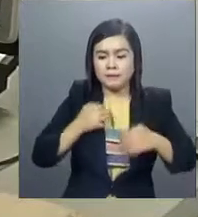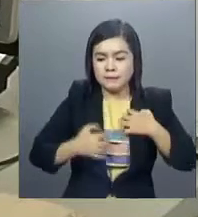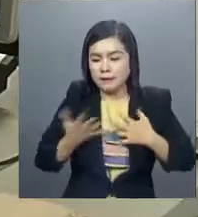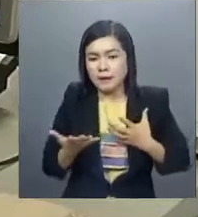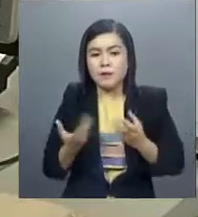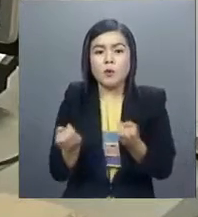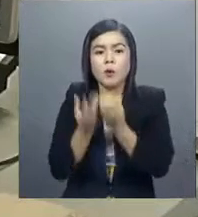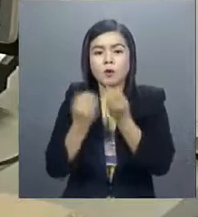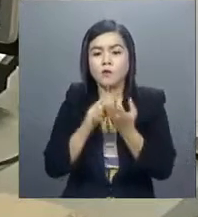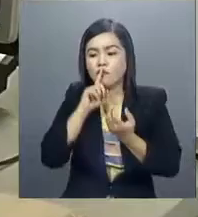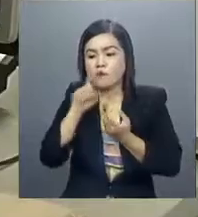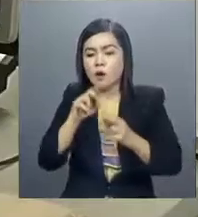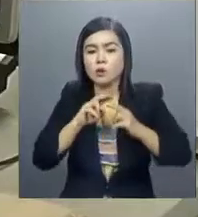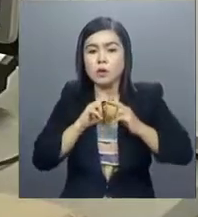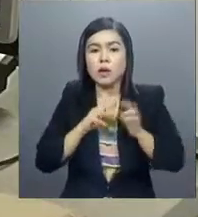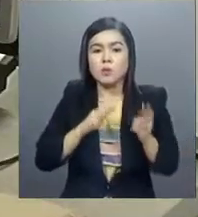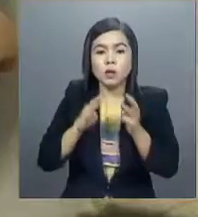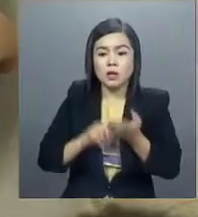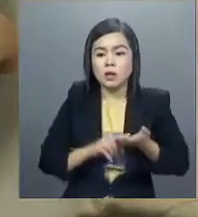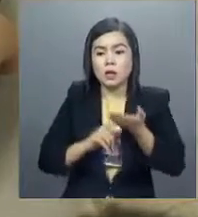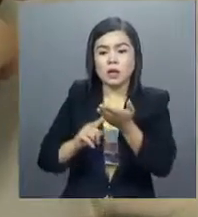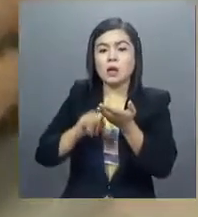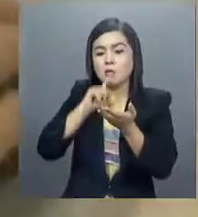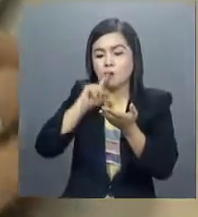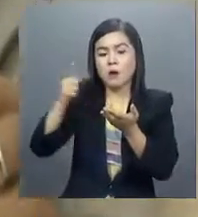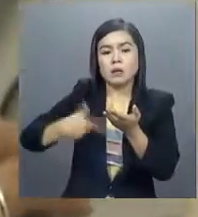ำเรื่องร้องเรียนเข้าสู่กระบวนการข้อพิพาทได้จนจบ